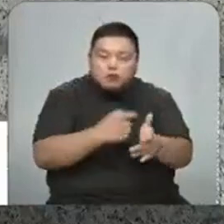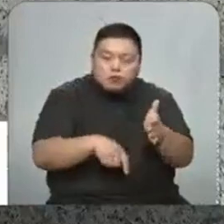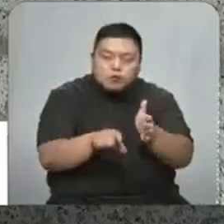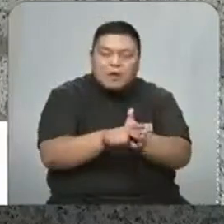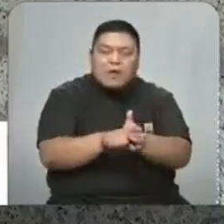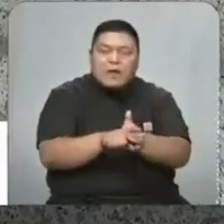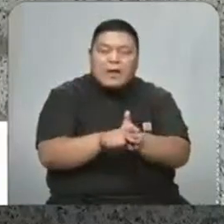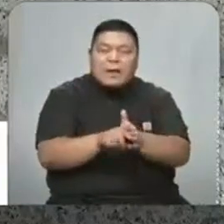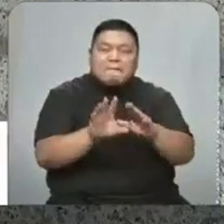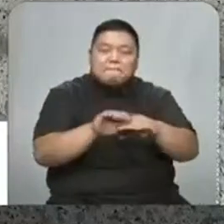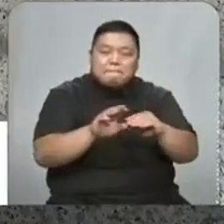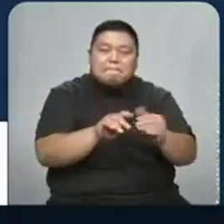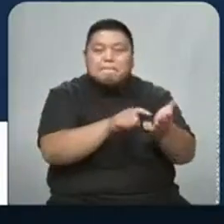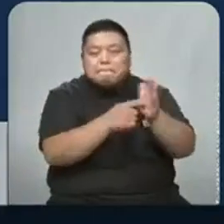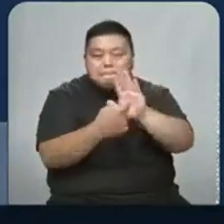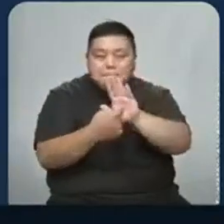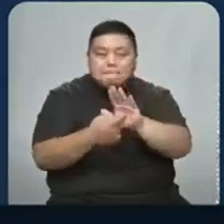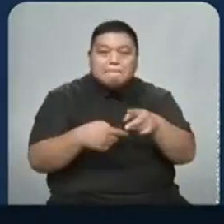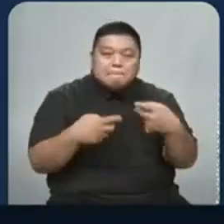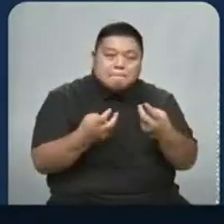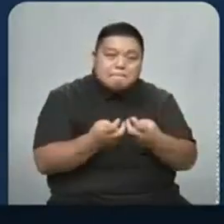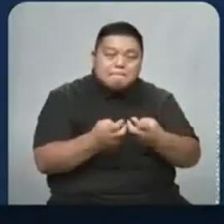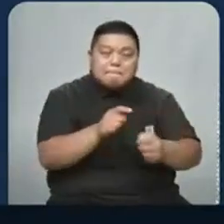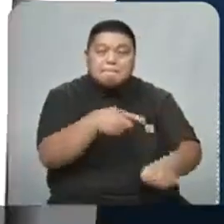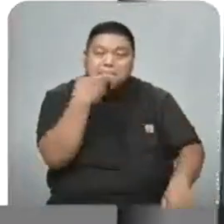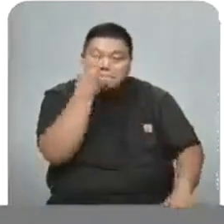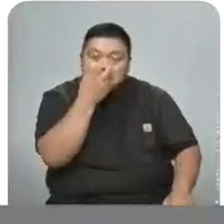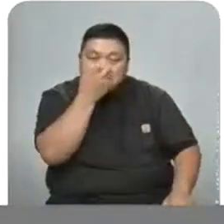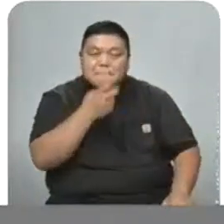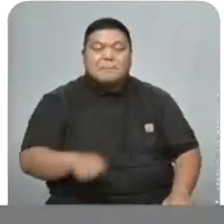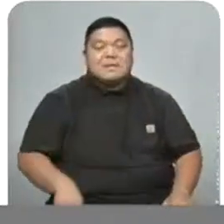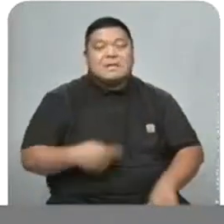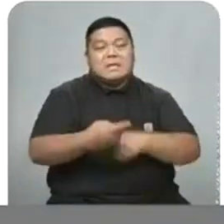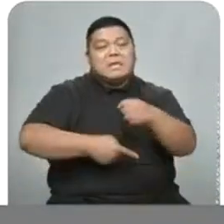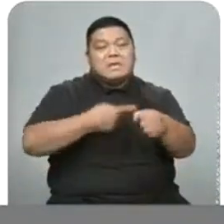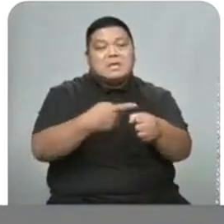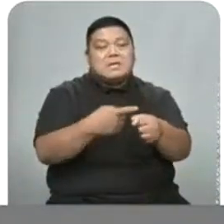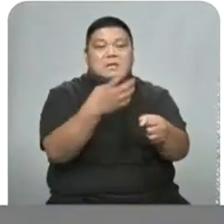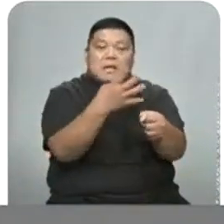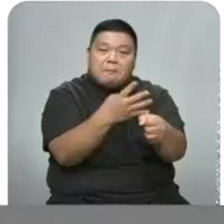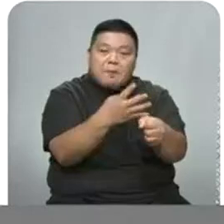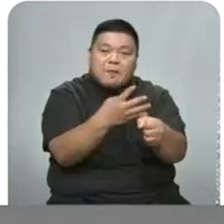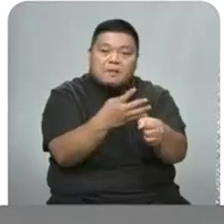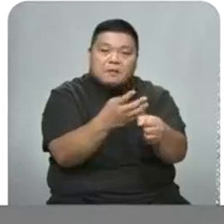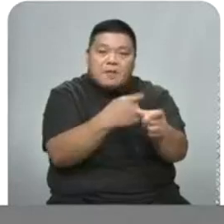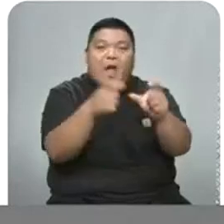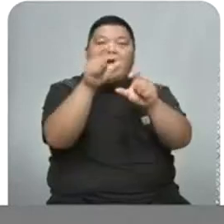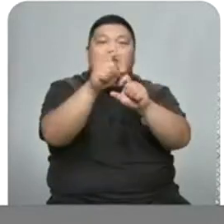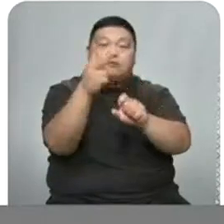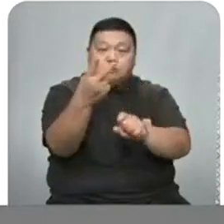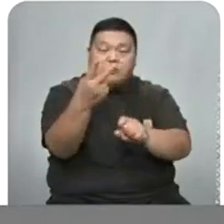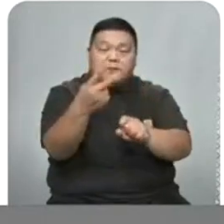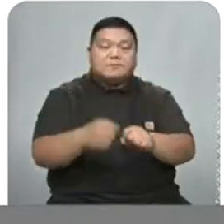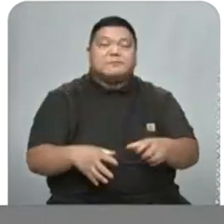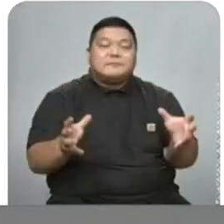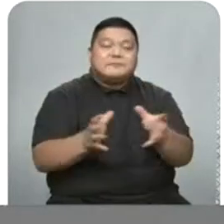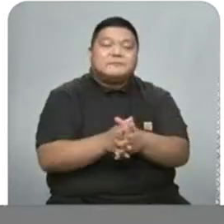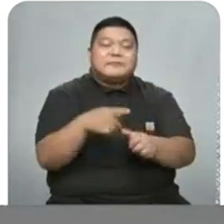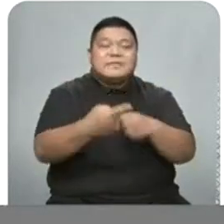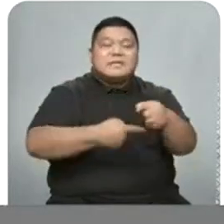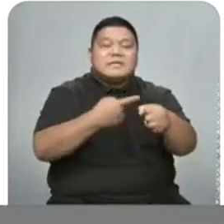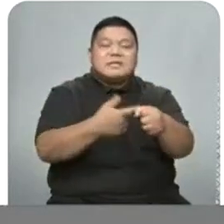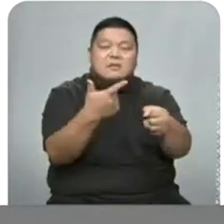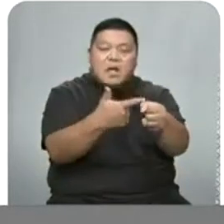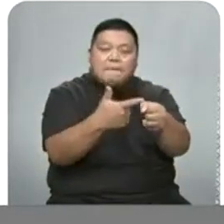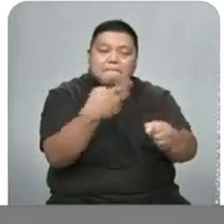대책을 내놨습니다. 우선 학교생활기록부 점검을 기존 1년에 4번 하는 방식에서 2번을 추가해 6번 하기로